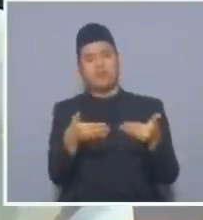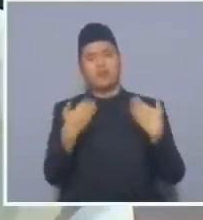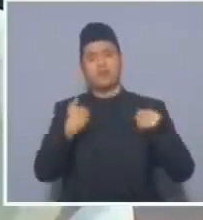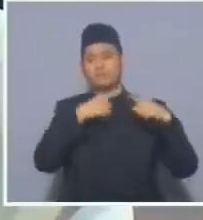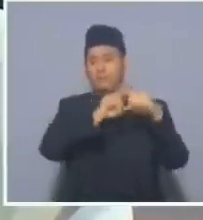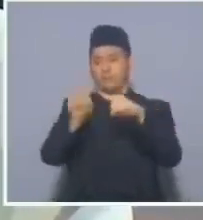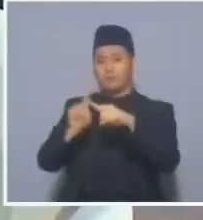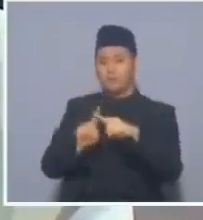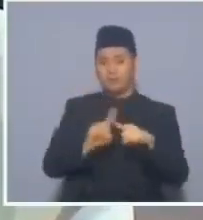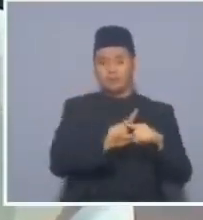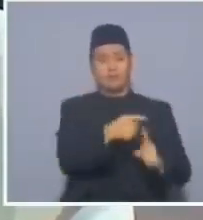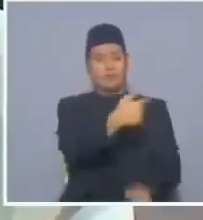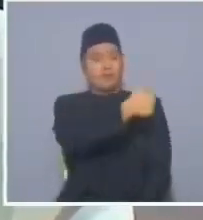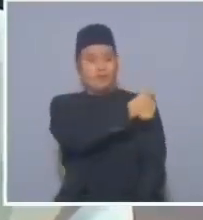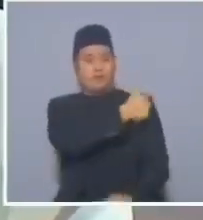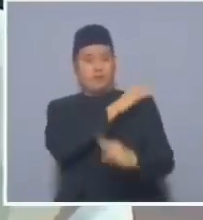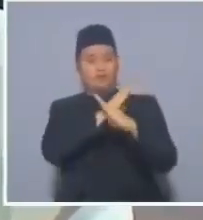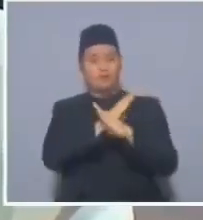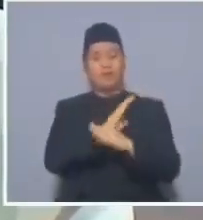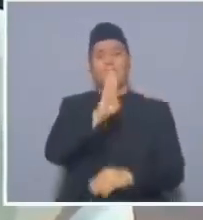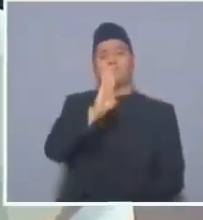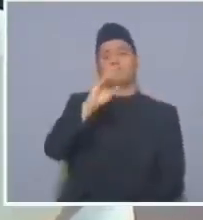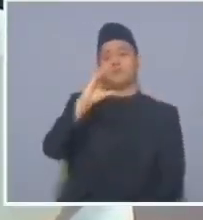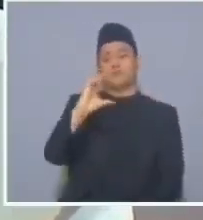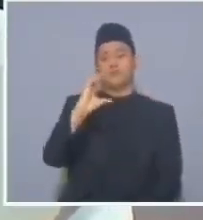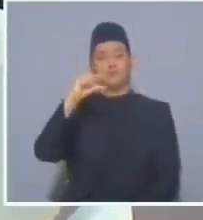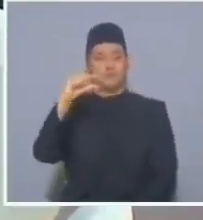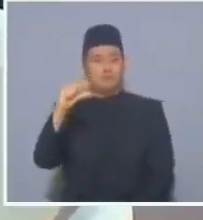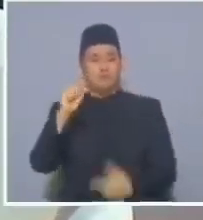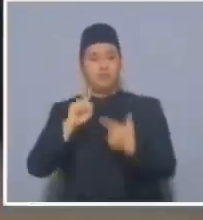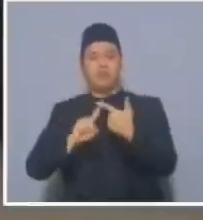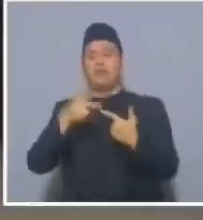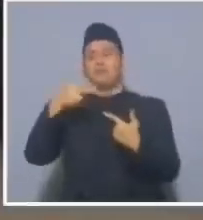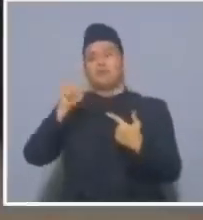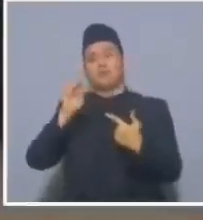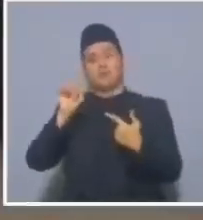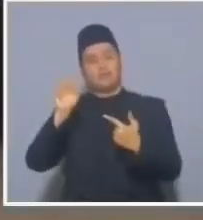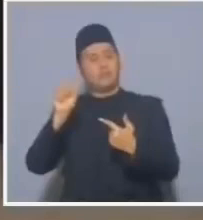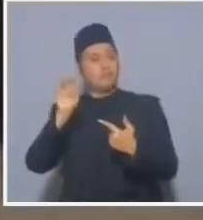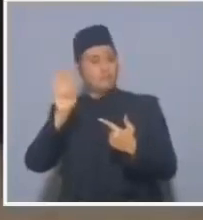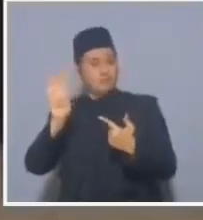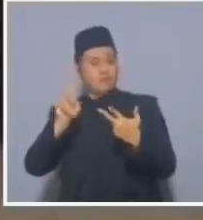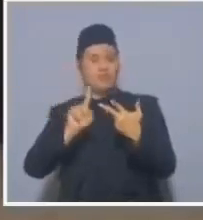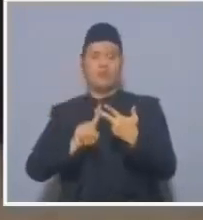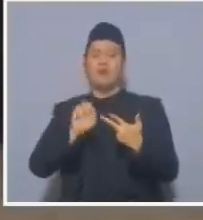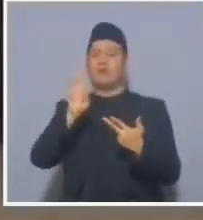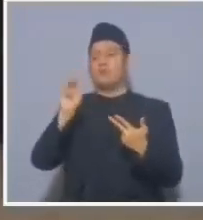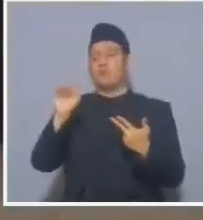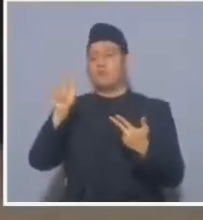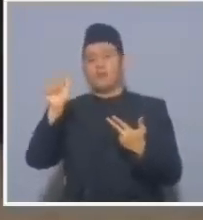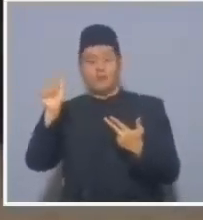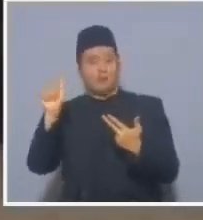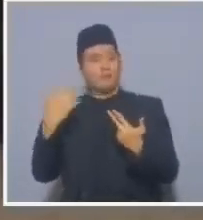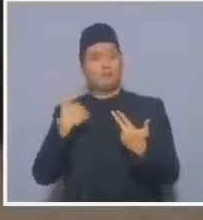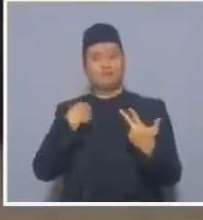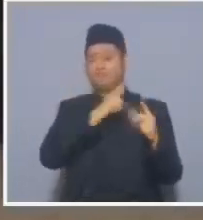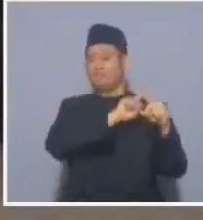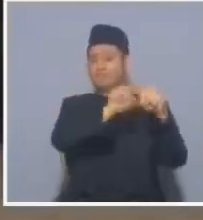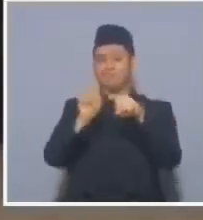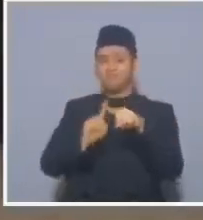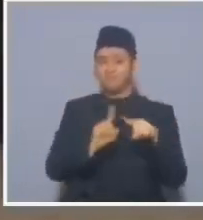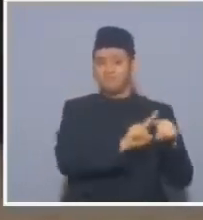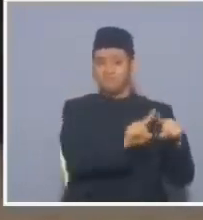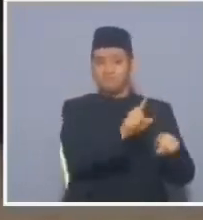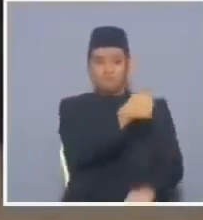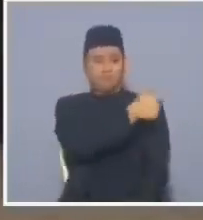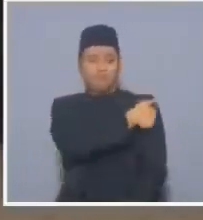ada ambil BCG, kemudian hepatitis B, ada golongan wanita rubella dan sebagainya. Cuma soalan saya, ada orang